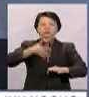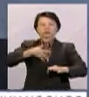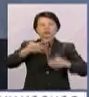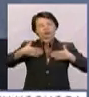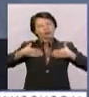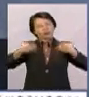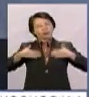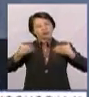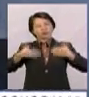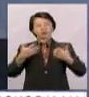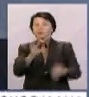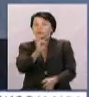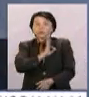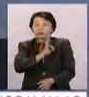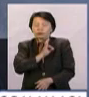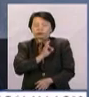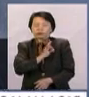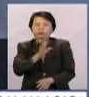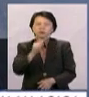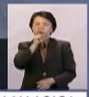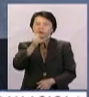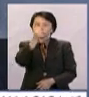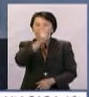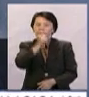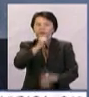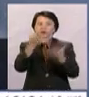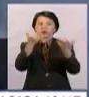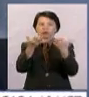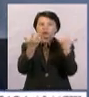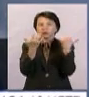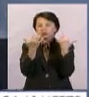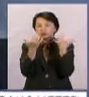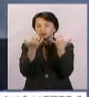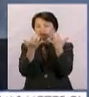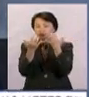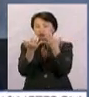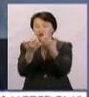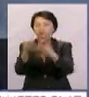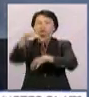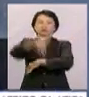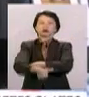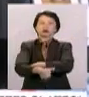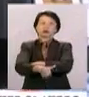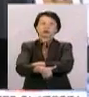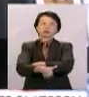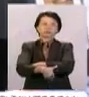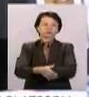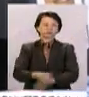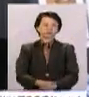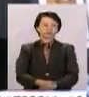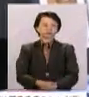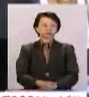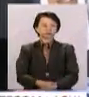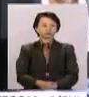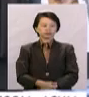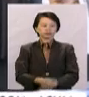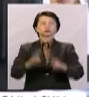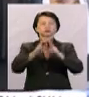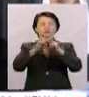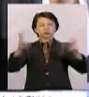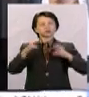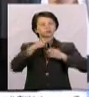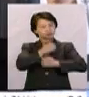gembira dan teruja sebenarnya dan tak sabar-sabar nak menanti pada detik malam pada esok hari. Program ni amat